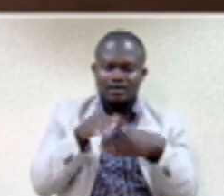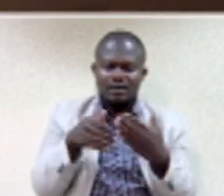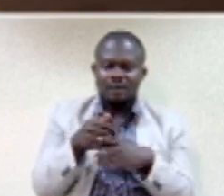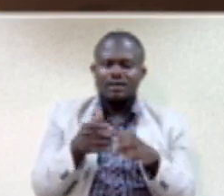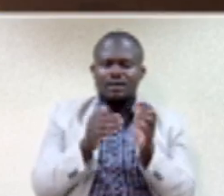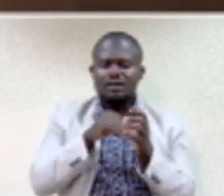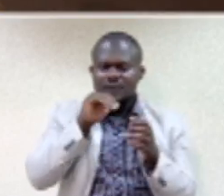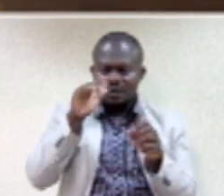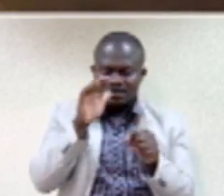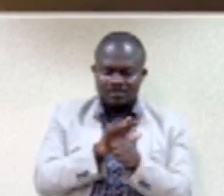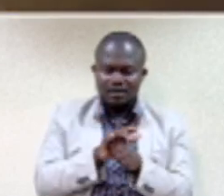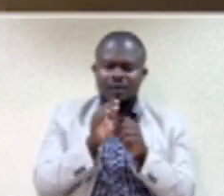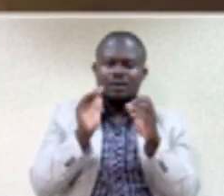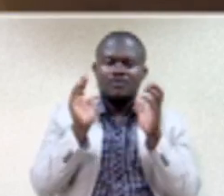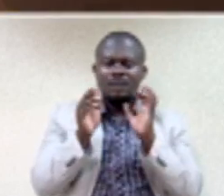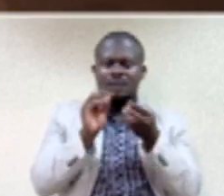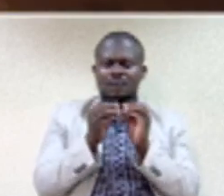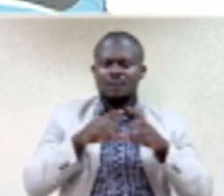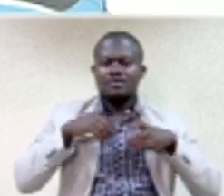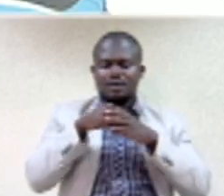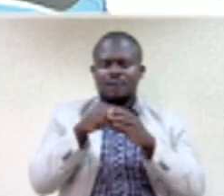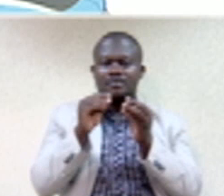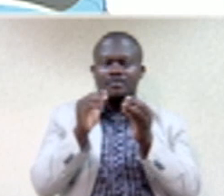ariko idakabije bijyanye n'umubare w'ibinyabiziga n'ubundi biba muri uyu mujyi.